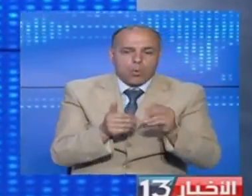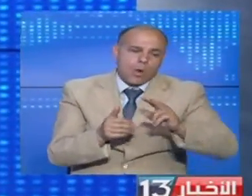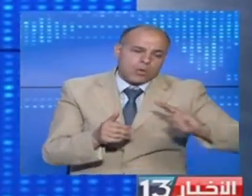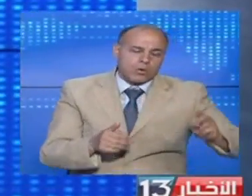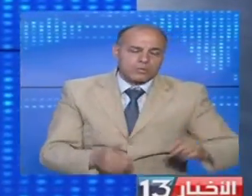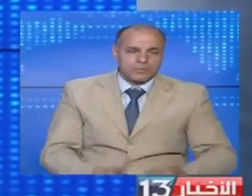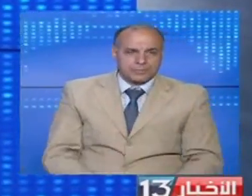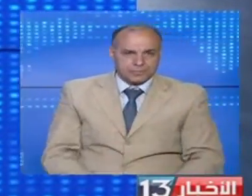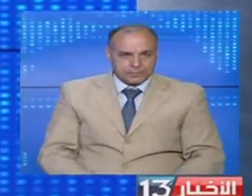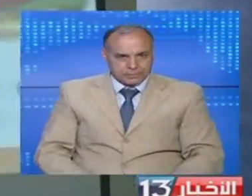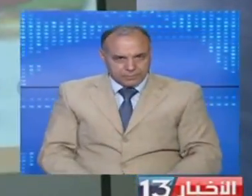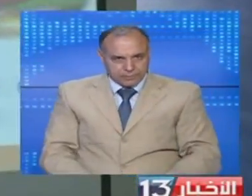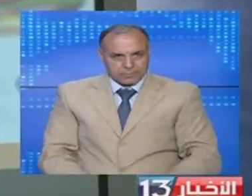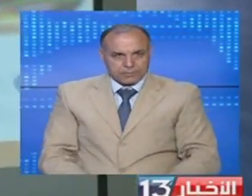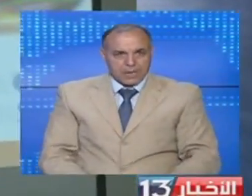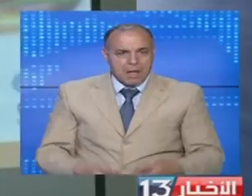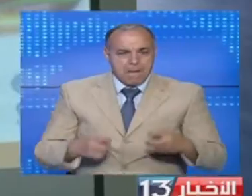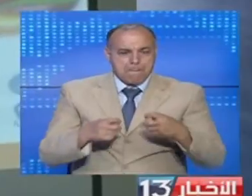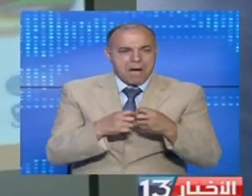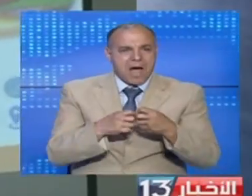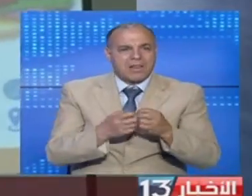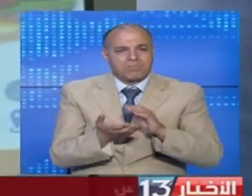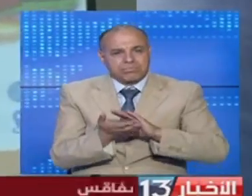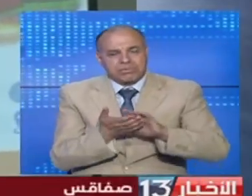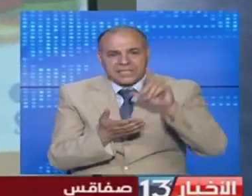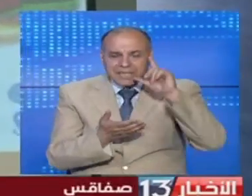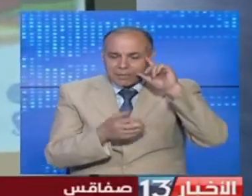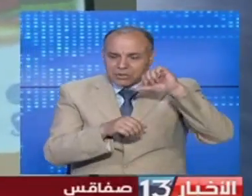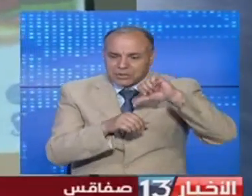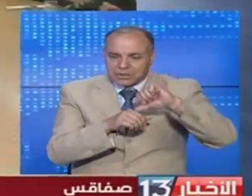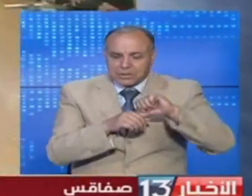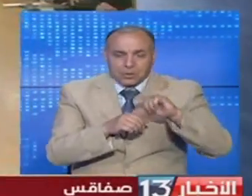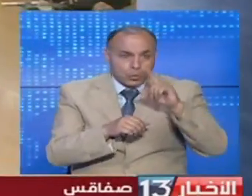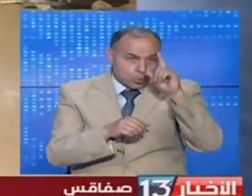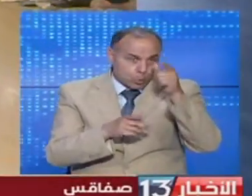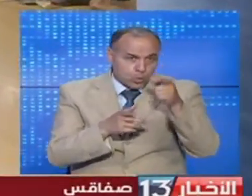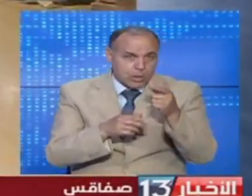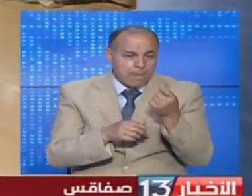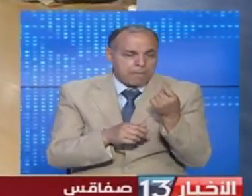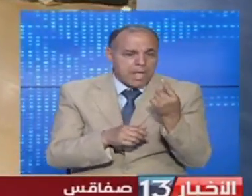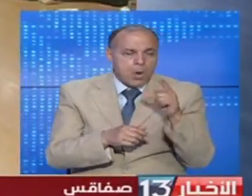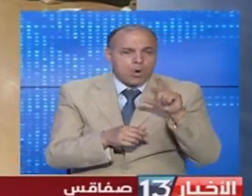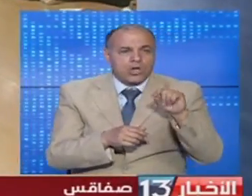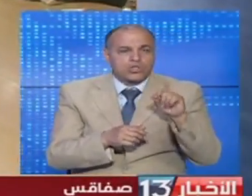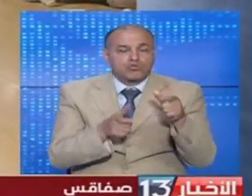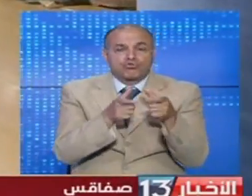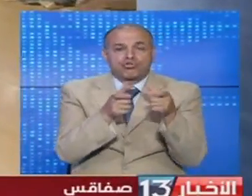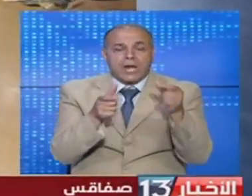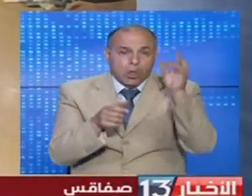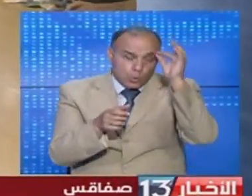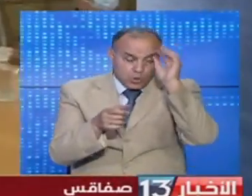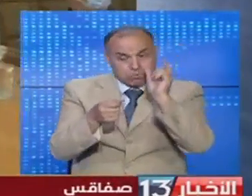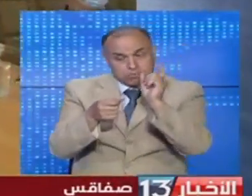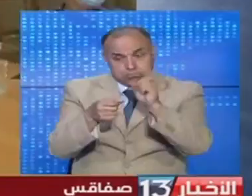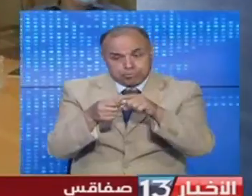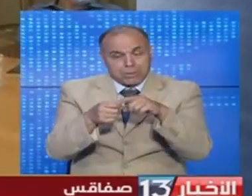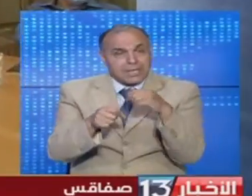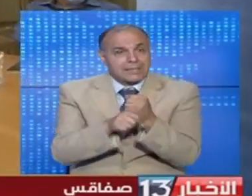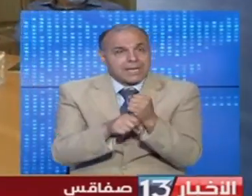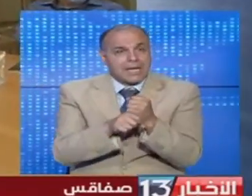اخرى معرض الانشاءات بتريوس والوجهه التاليه الى اكثر من مائه وعشرين مؤسسه تونسيه تعمل في قطاع